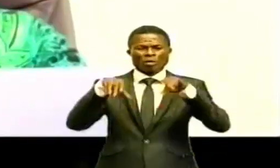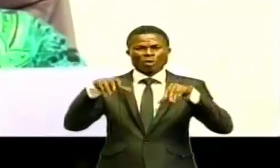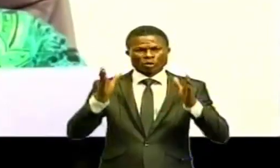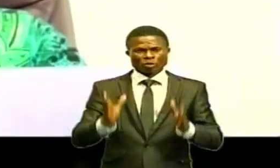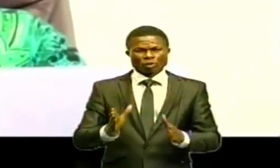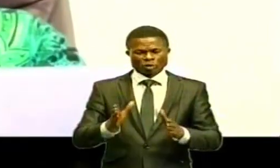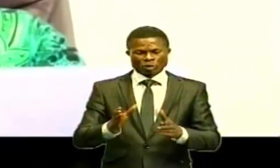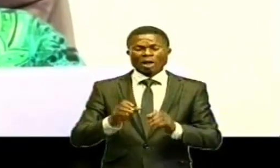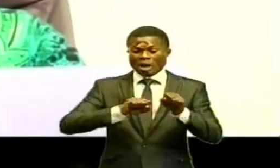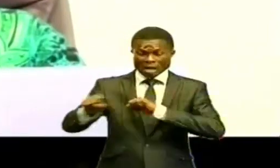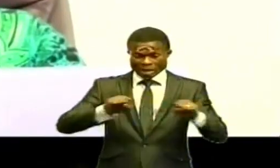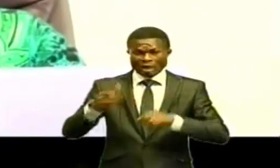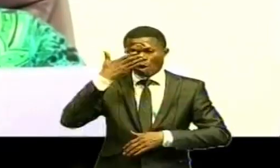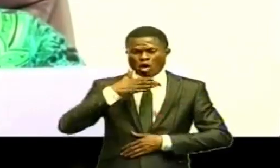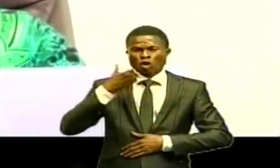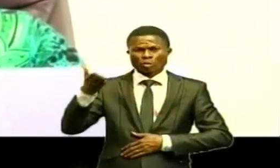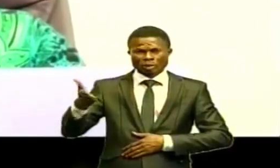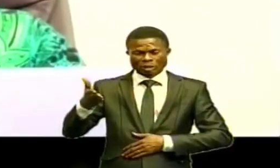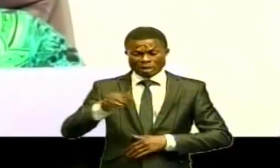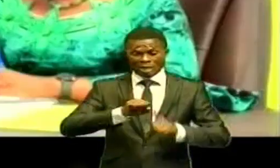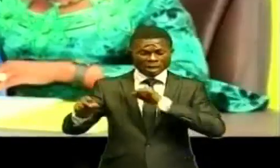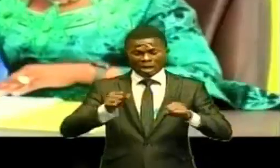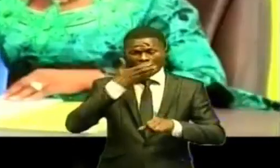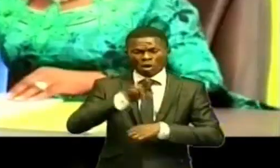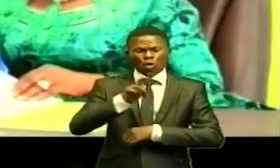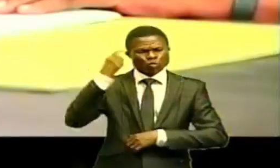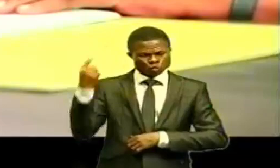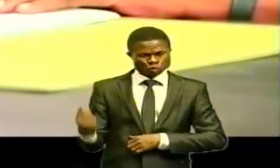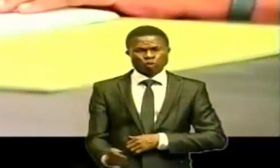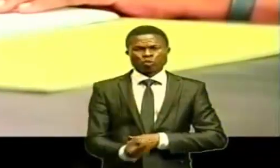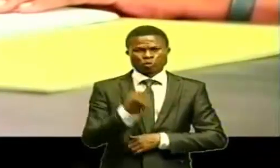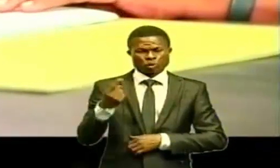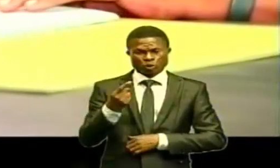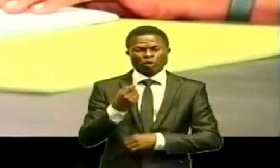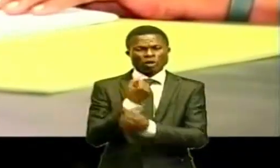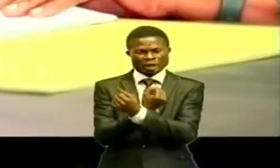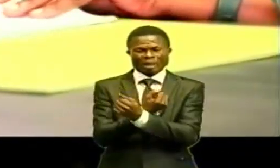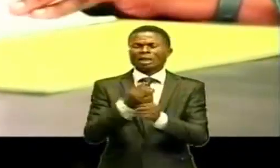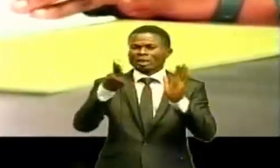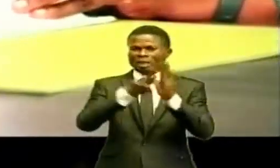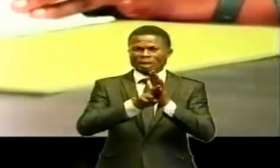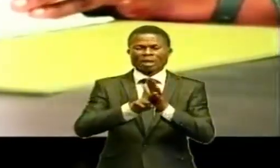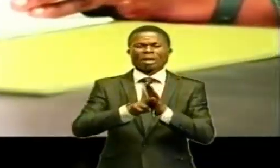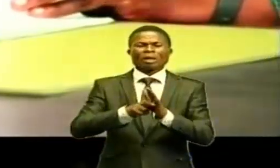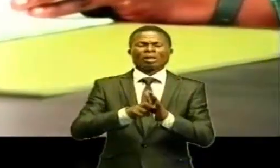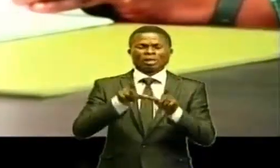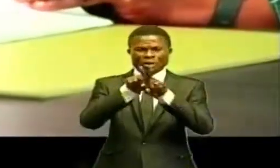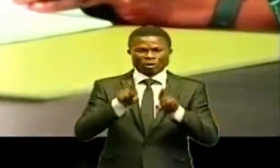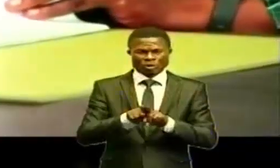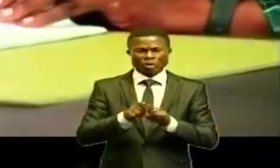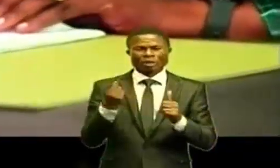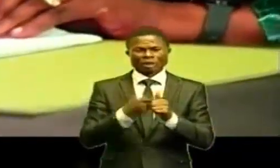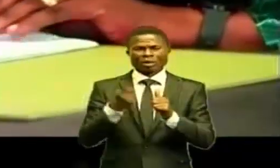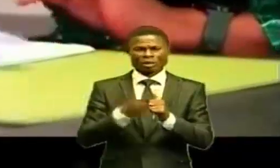faire consulter, de faire un test COVID régulièrement, d'observer, de faire respecter les gestes barrières et